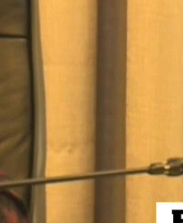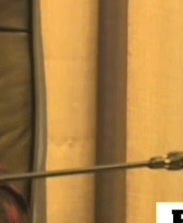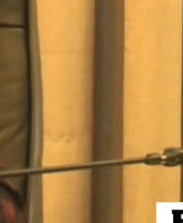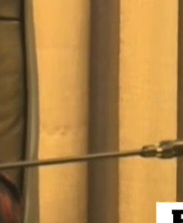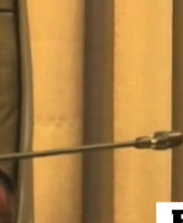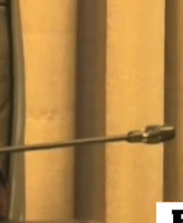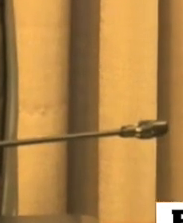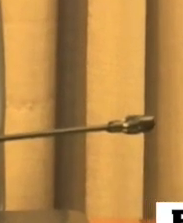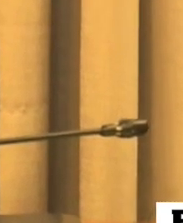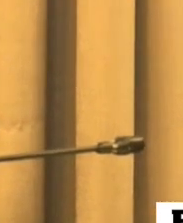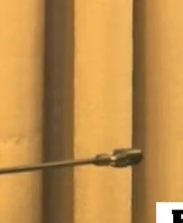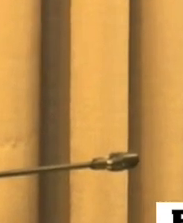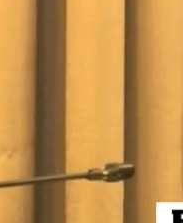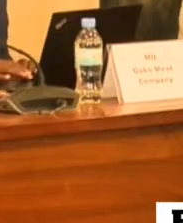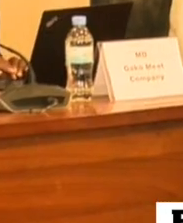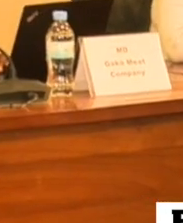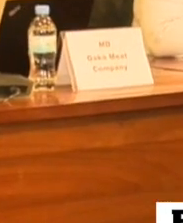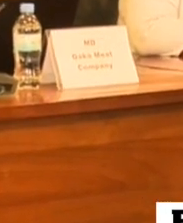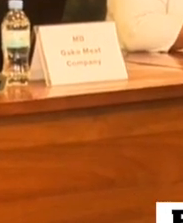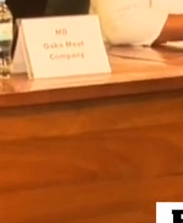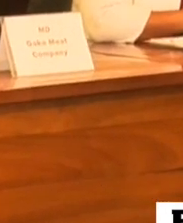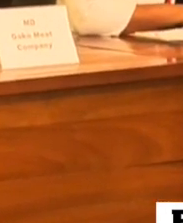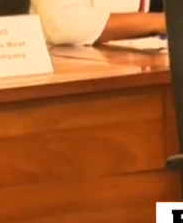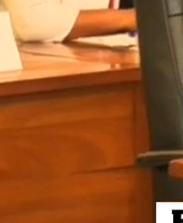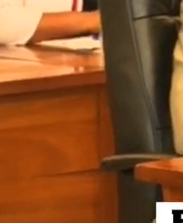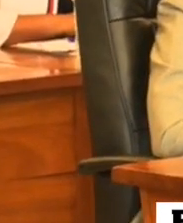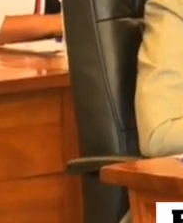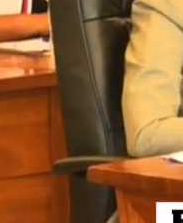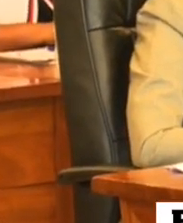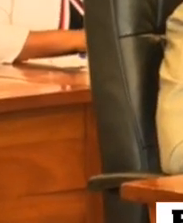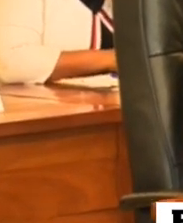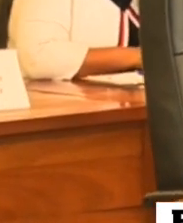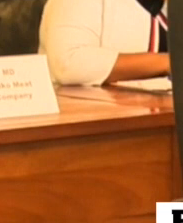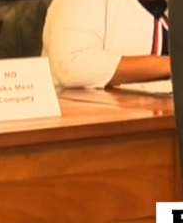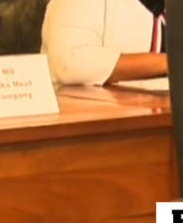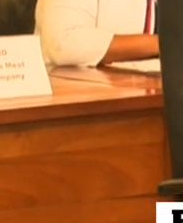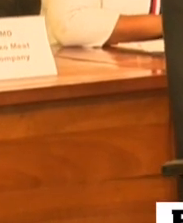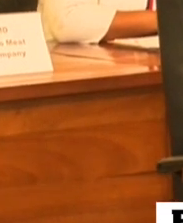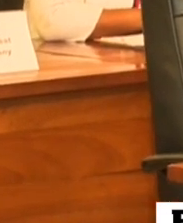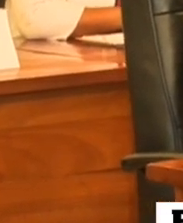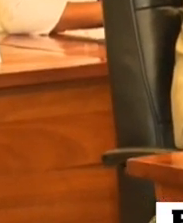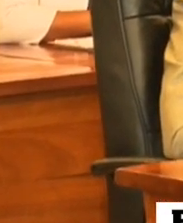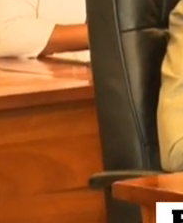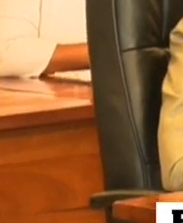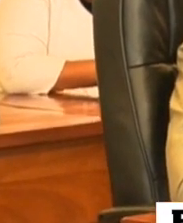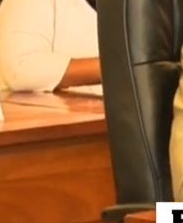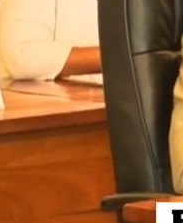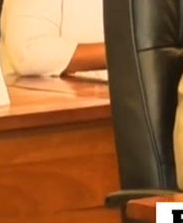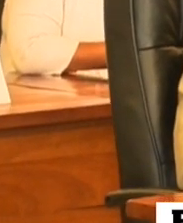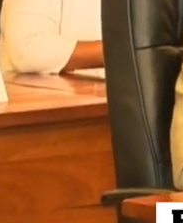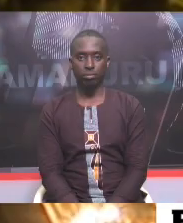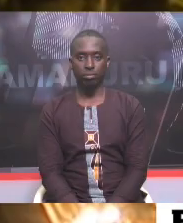ari metero 5.5 kandi ngo wari wahawe isoko ryo kubaka yishyuwe amafaranga yose hatitawe ko wubatse yatanze utujuje